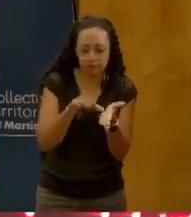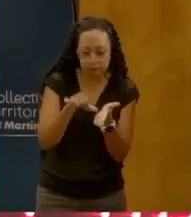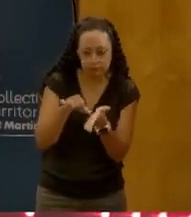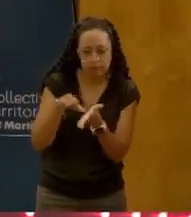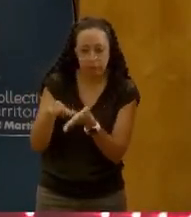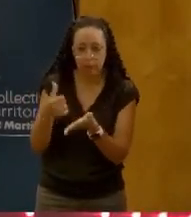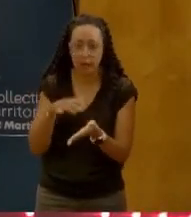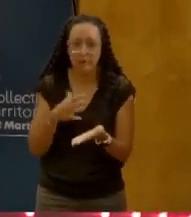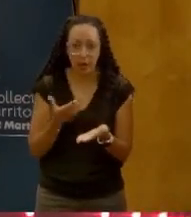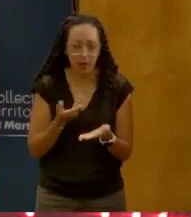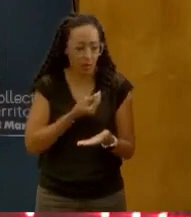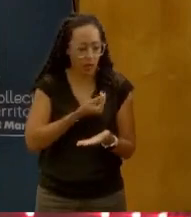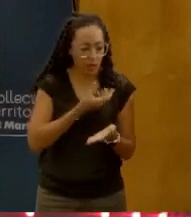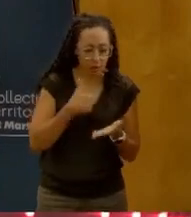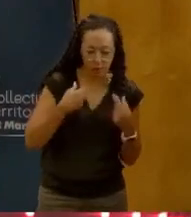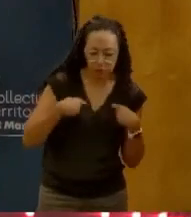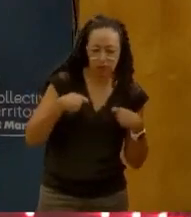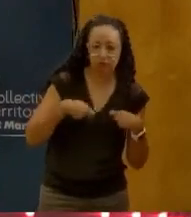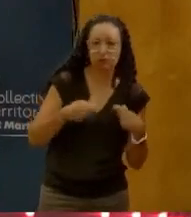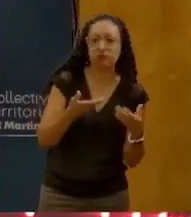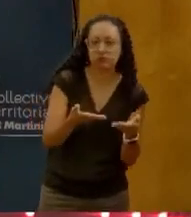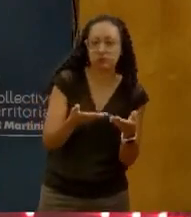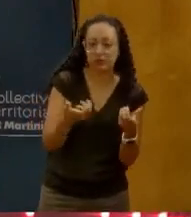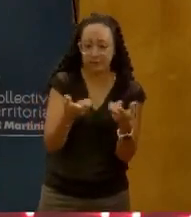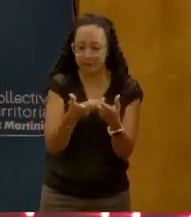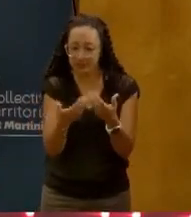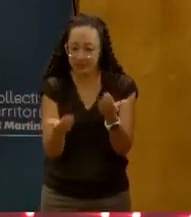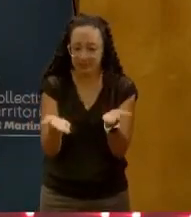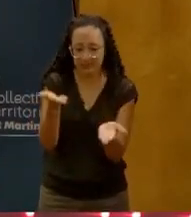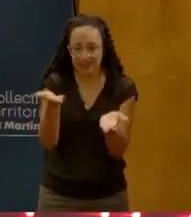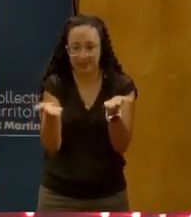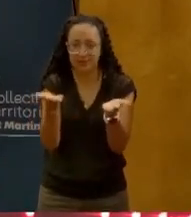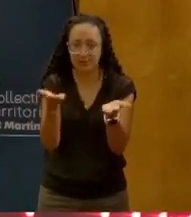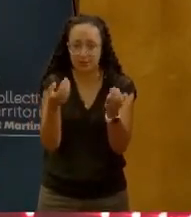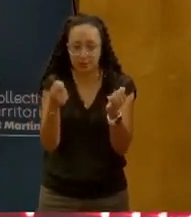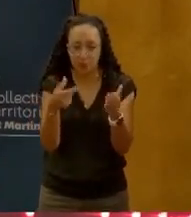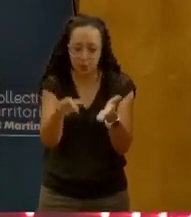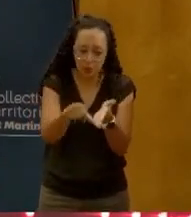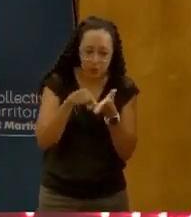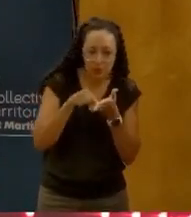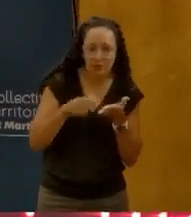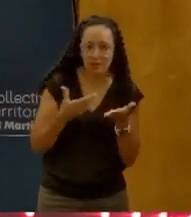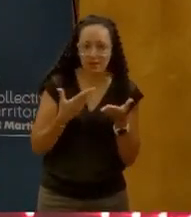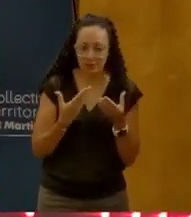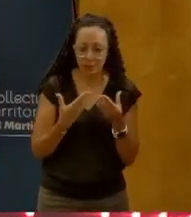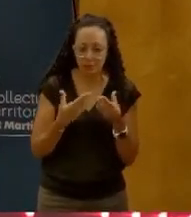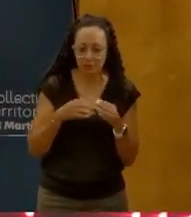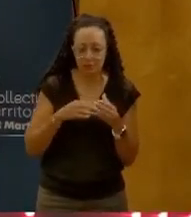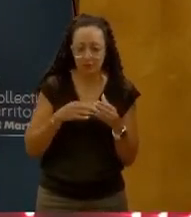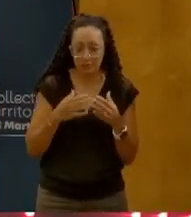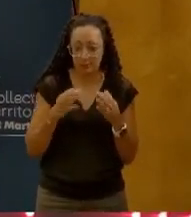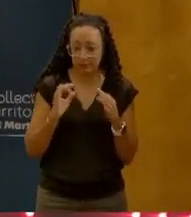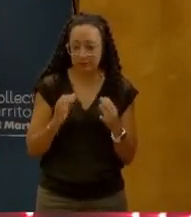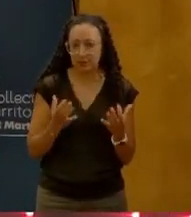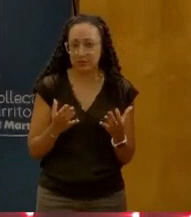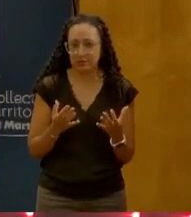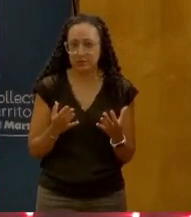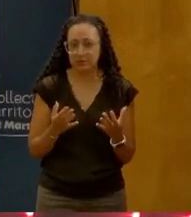l'argent, à un certain montant de loyer qui vous permette de rentrer dans vos fonds. Si on veut en même